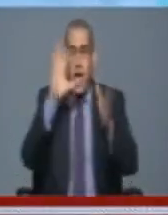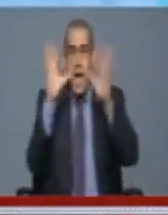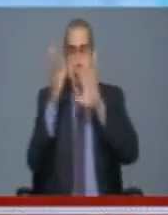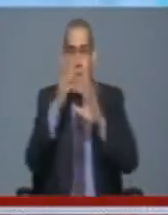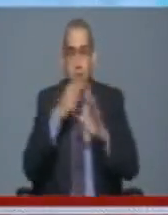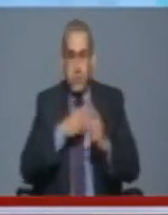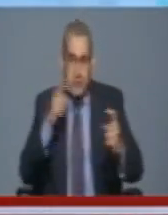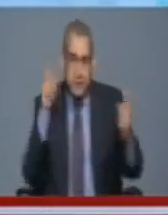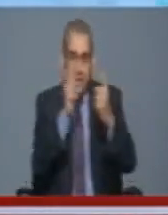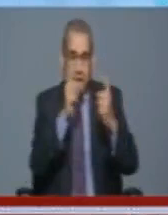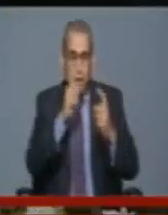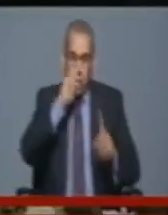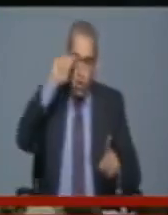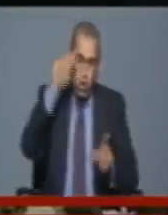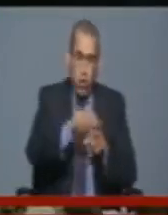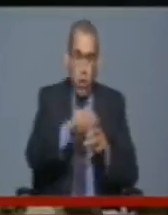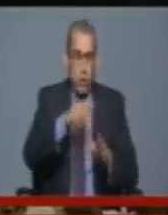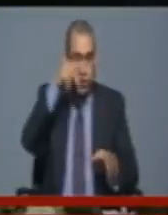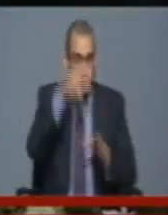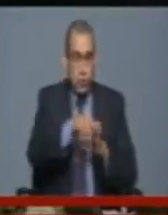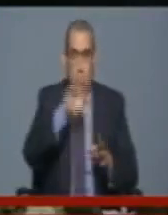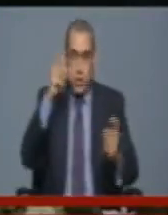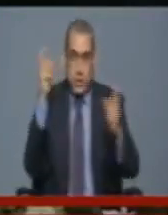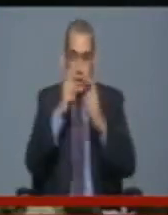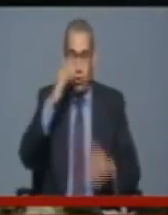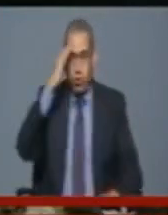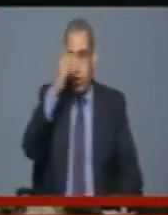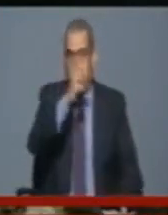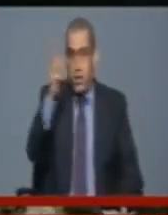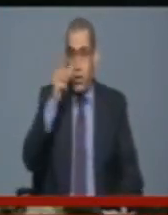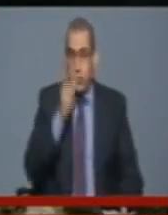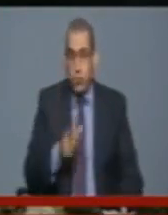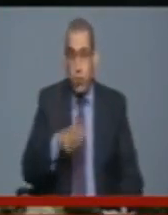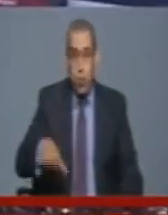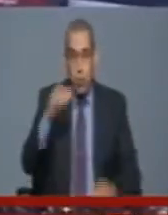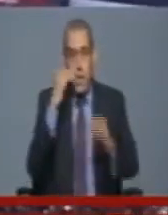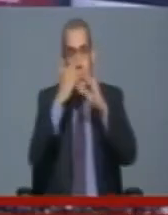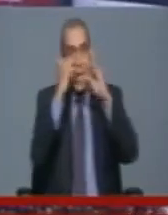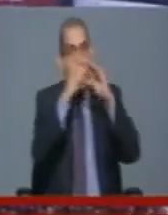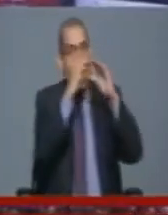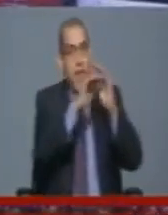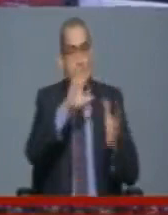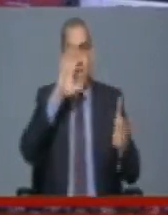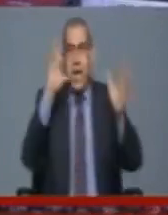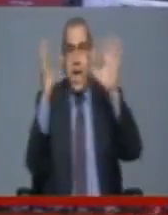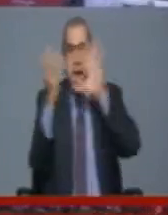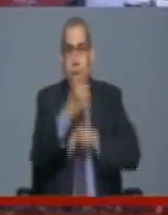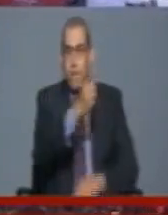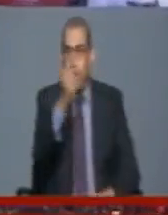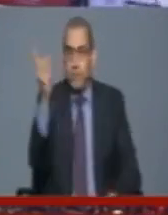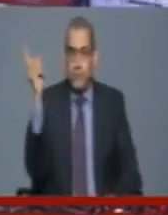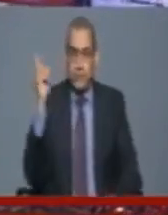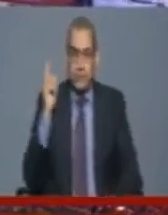الظلم والعدوان. حضراتكم بترسلوا رسالة للعالم كله،